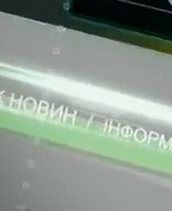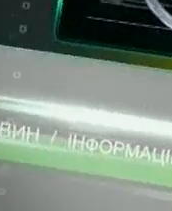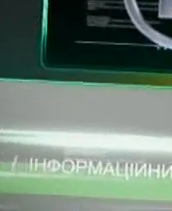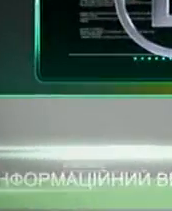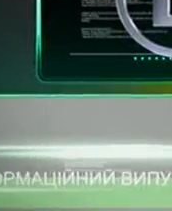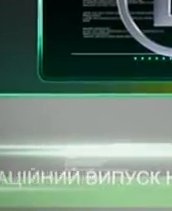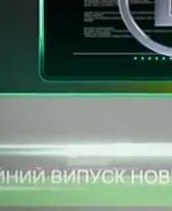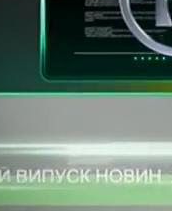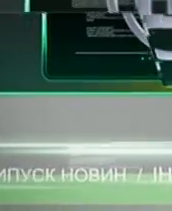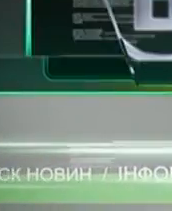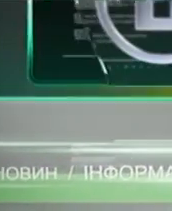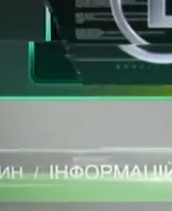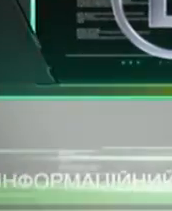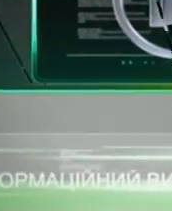Дякую за